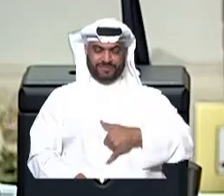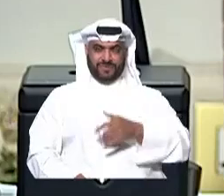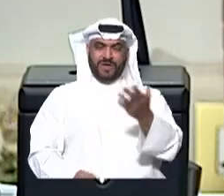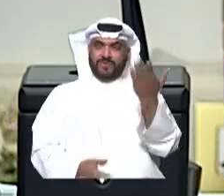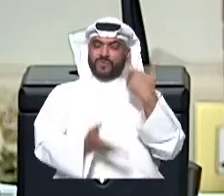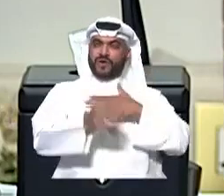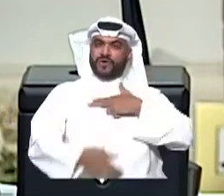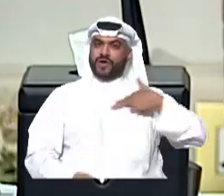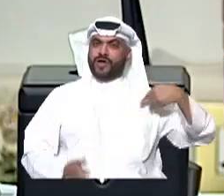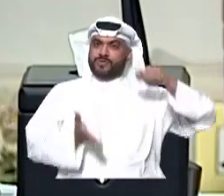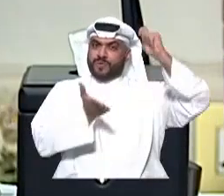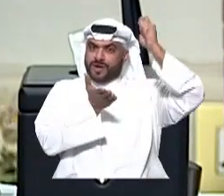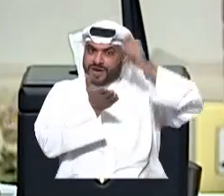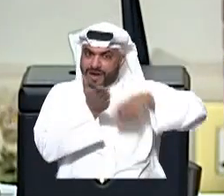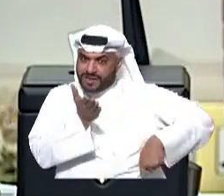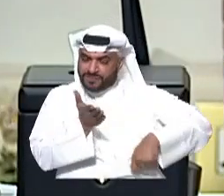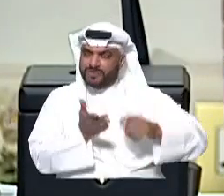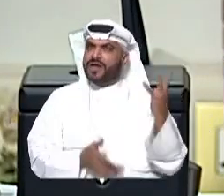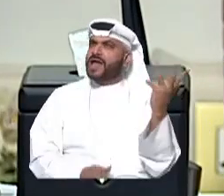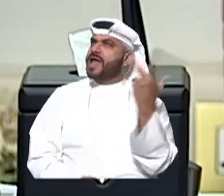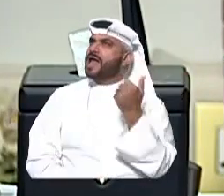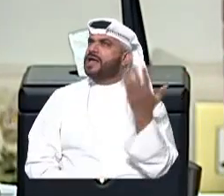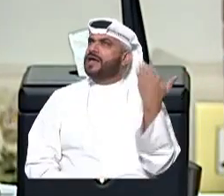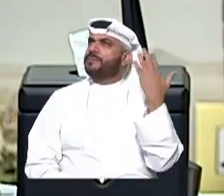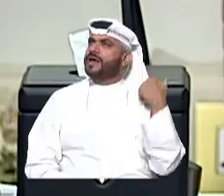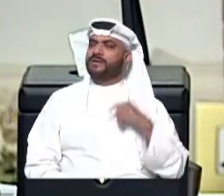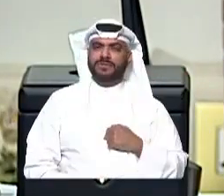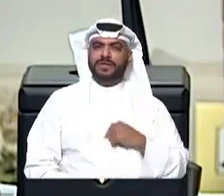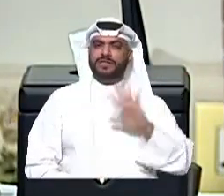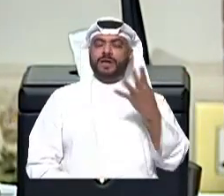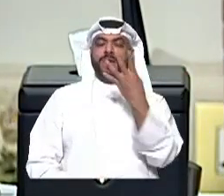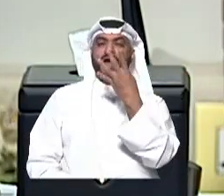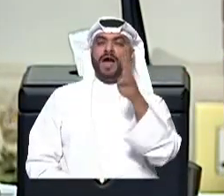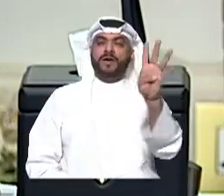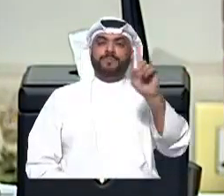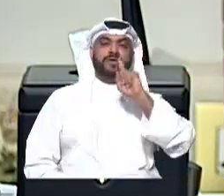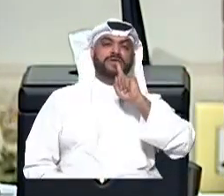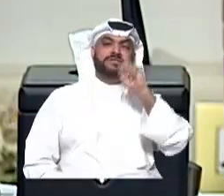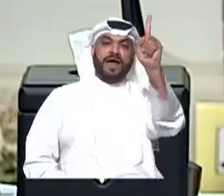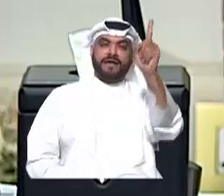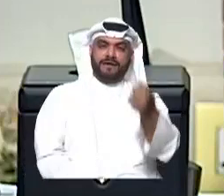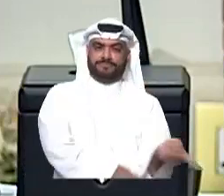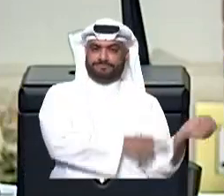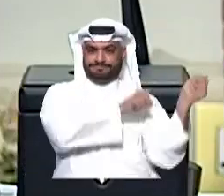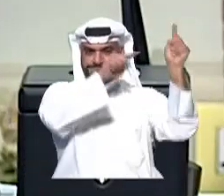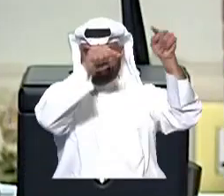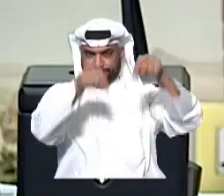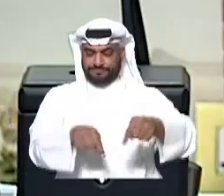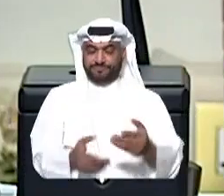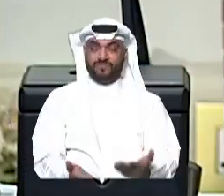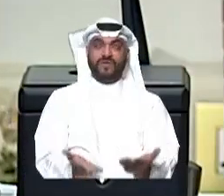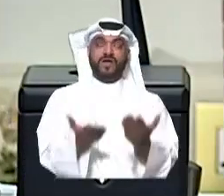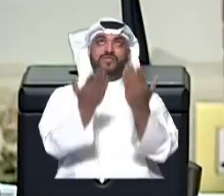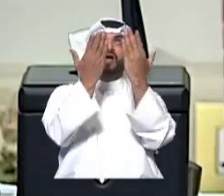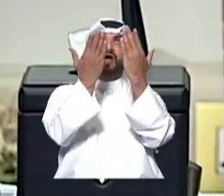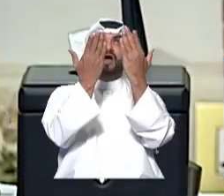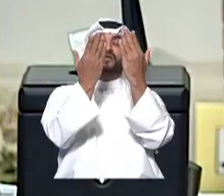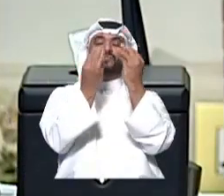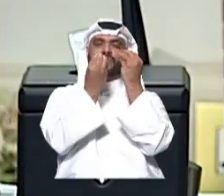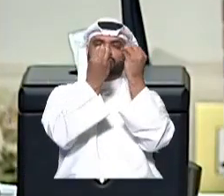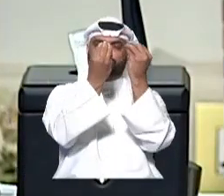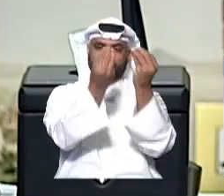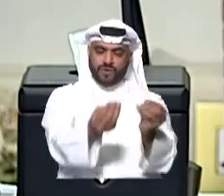رسميا لأكثر من أربعة عقود، داعين الله تعالى أن